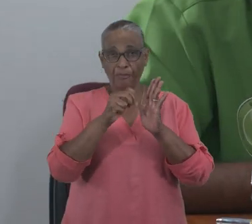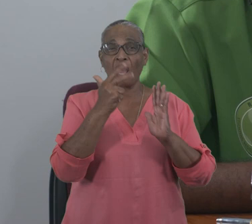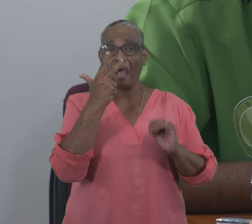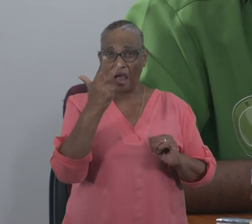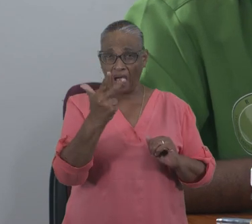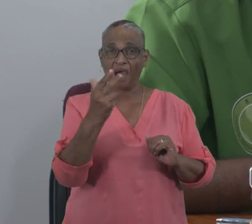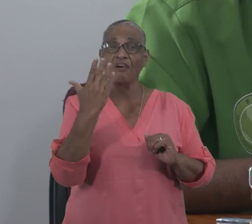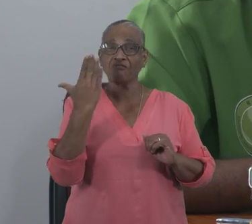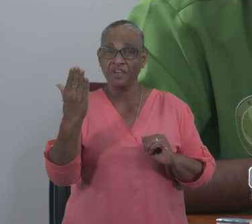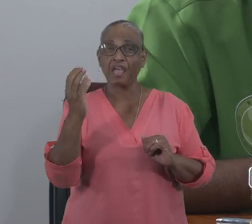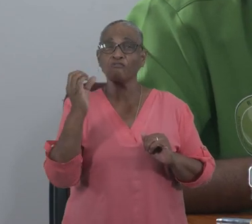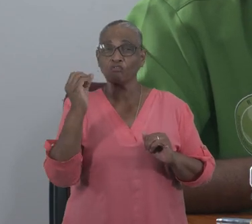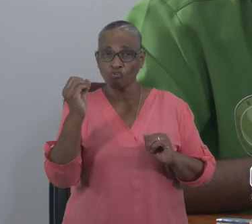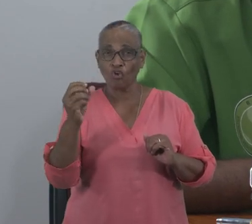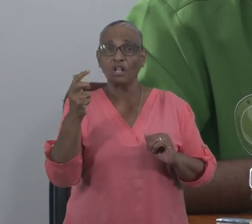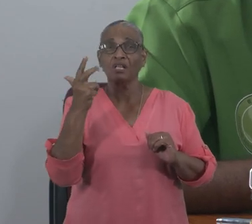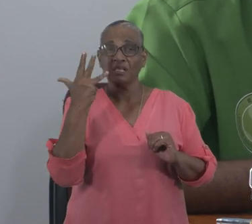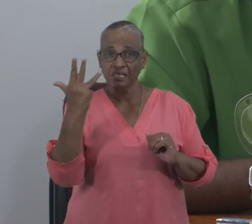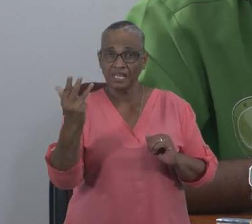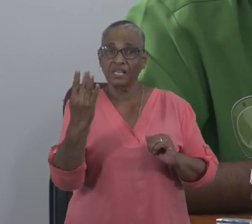appnummer